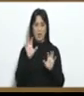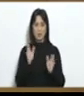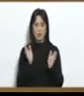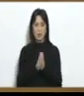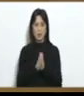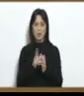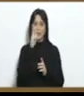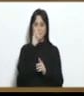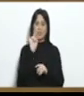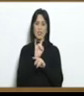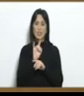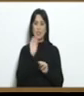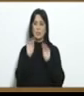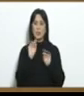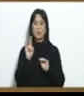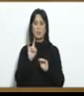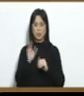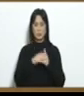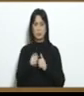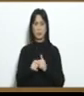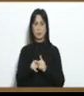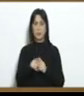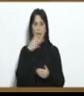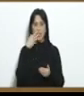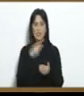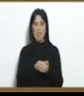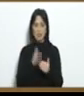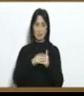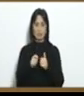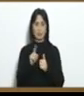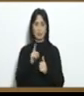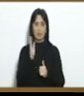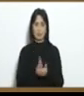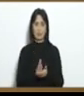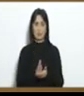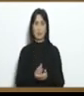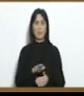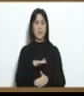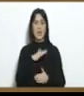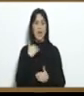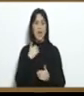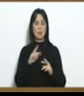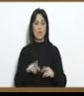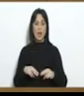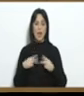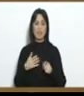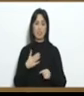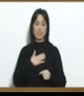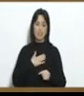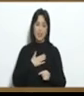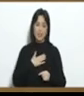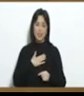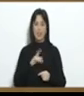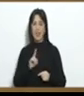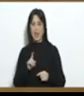ამას ძალიან, დაგვიჭირეთ მხარი და ყველა მიიღოს თავისი, ვისაც რა ეკუთვნის. Ar minda გადავიტანო იმაზე რომ ეს ჩვენ მივიღეთ და